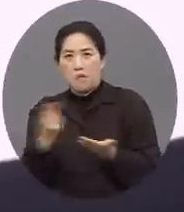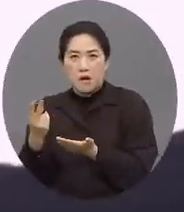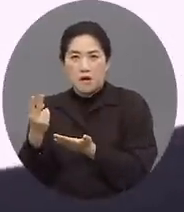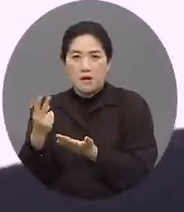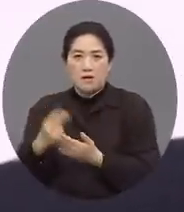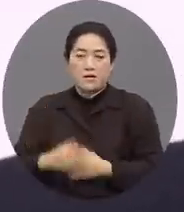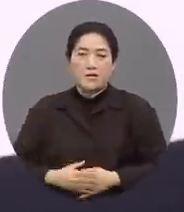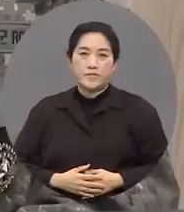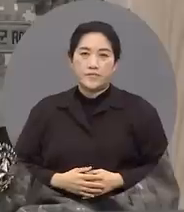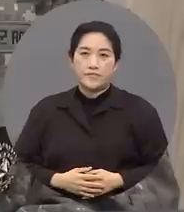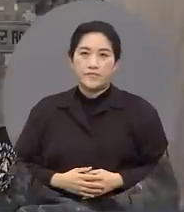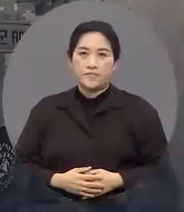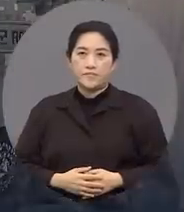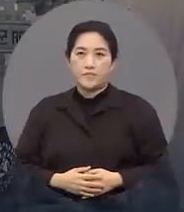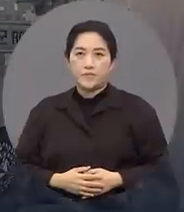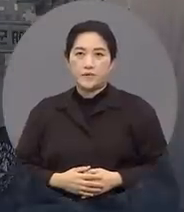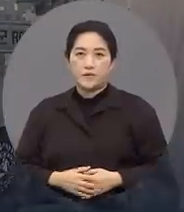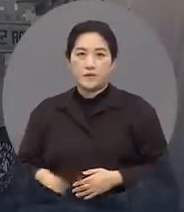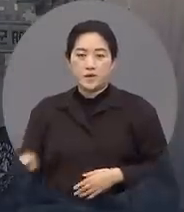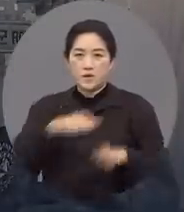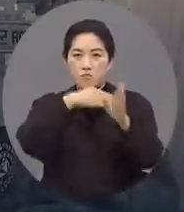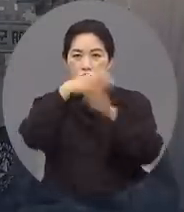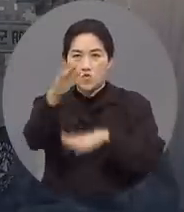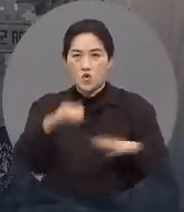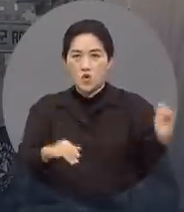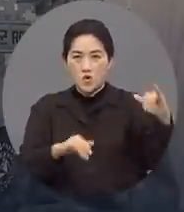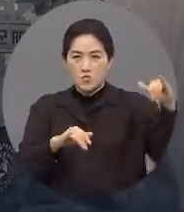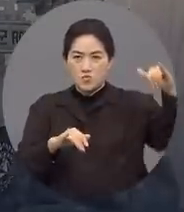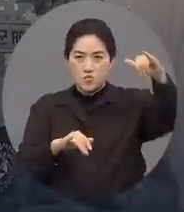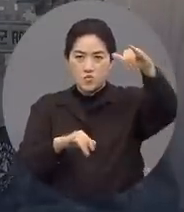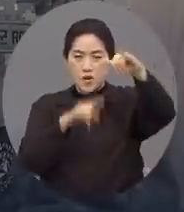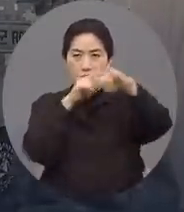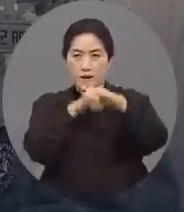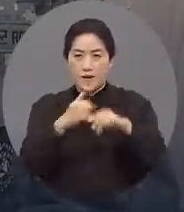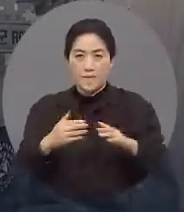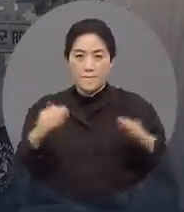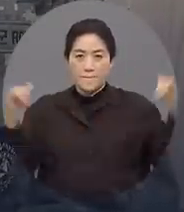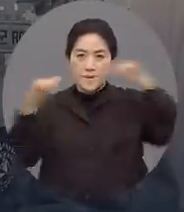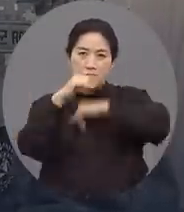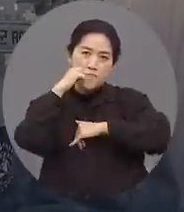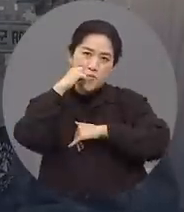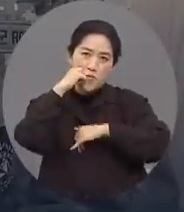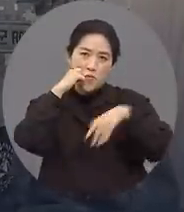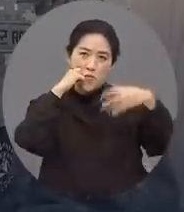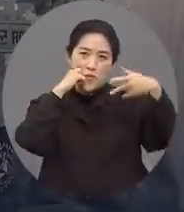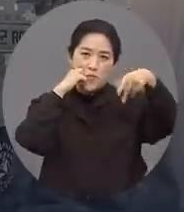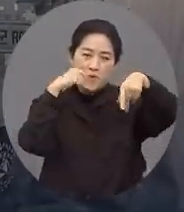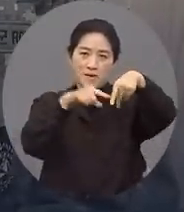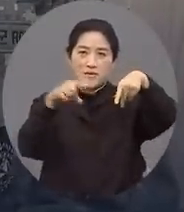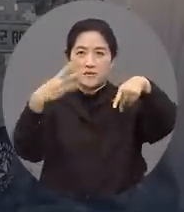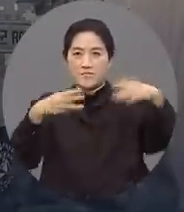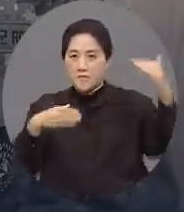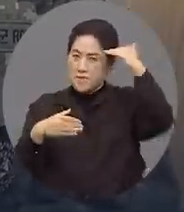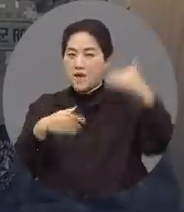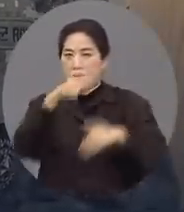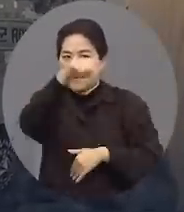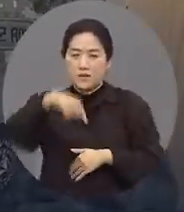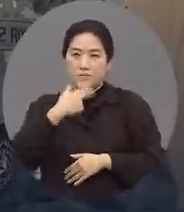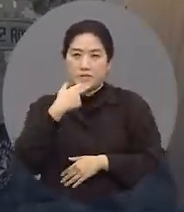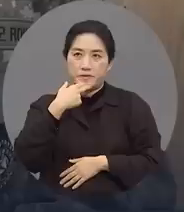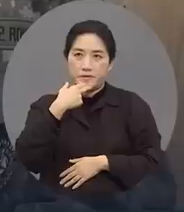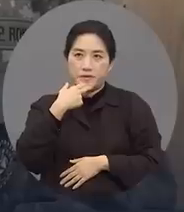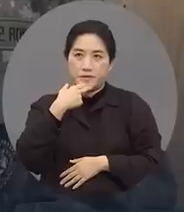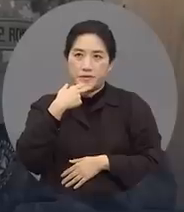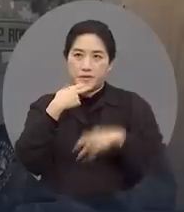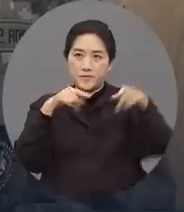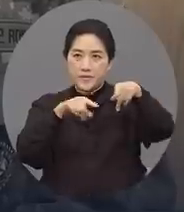겁니다. 적 무인기는 비행금지 구역 P-73을 침범하지 않았습니다.